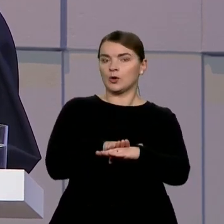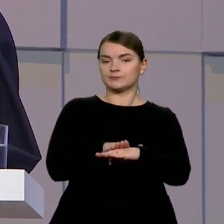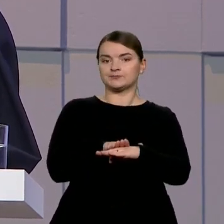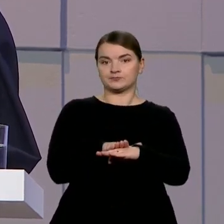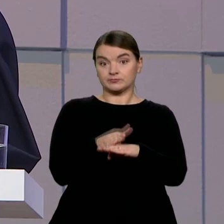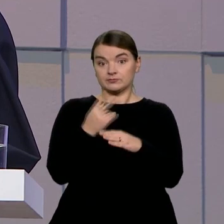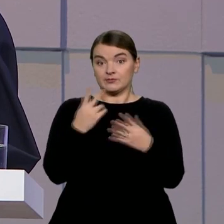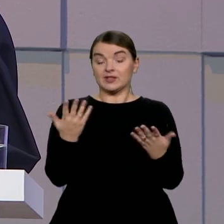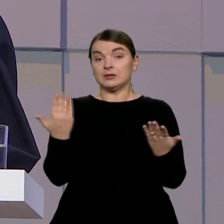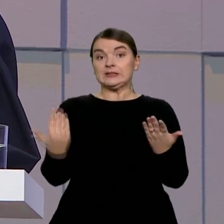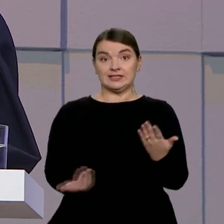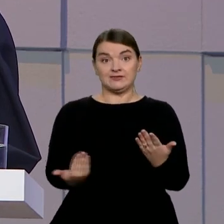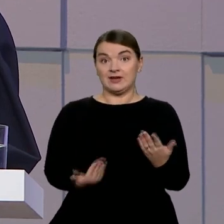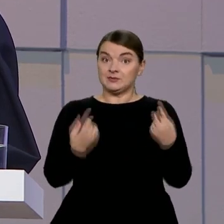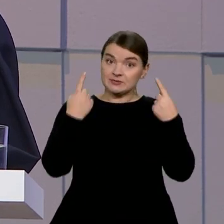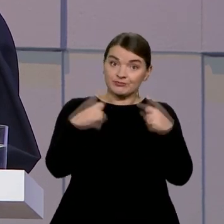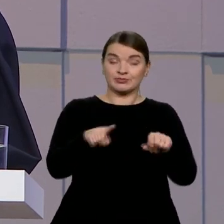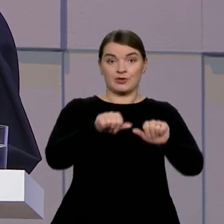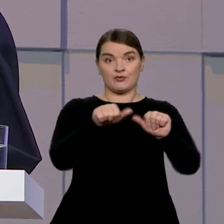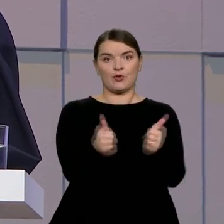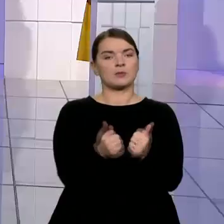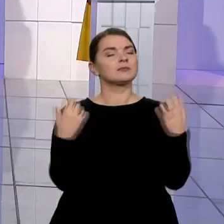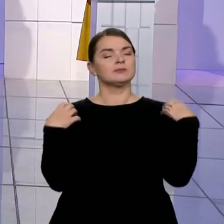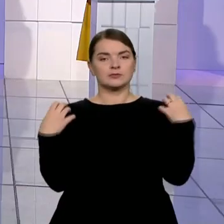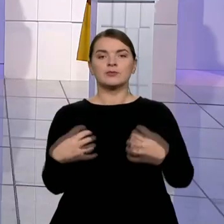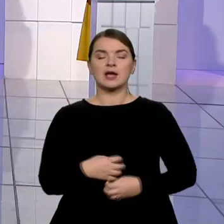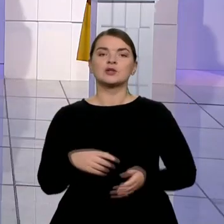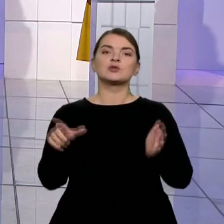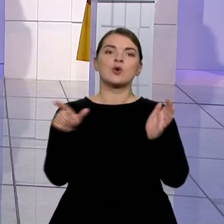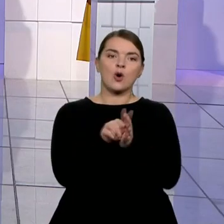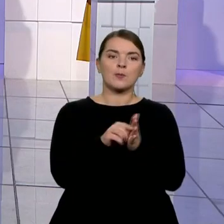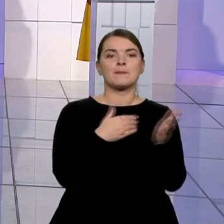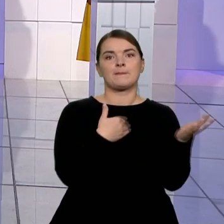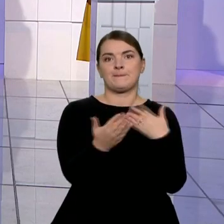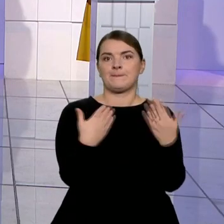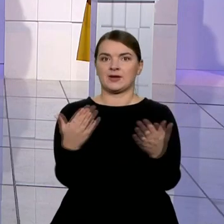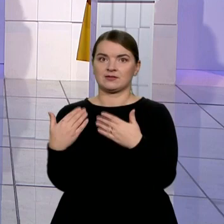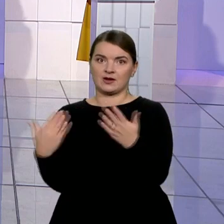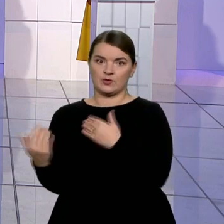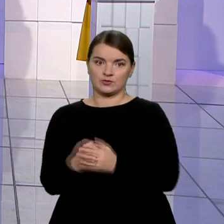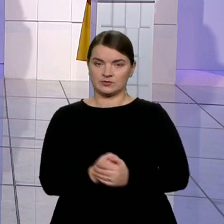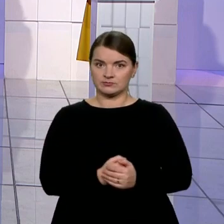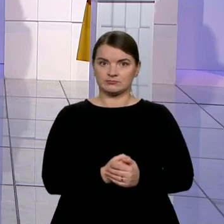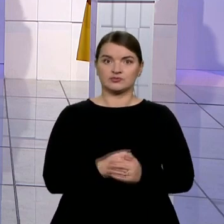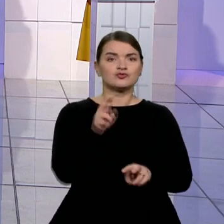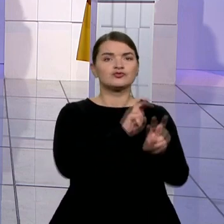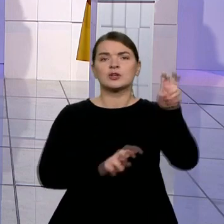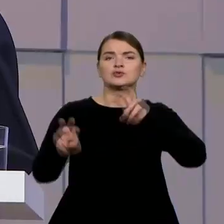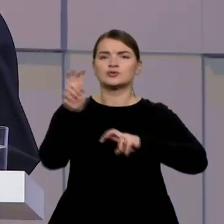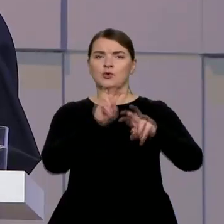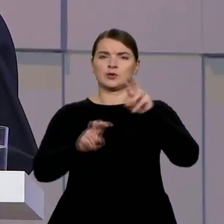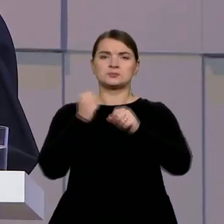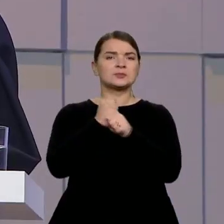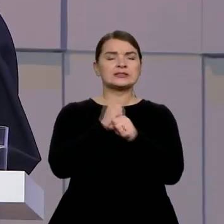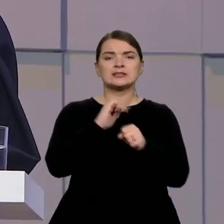kad taip nėra, tai manau tikrai meras turi kurti dialogą, ieškoti galimybių rasti dialogą ir